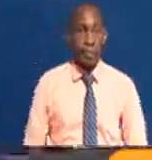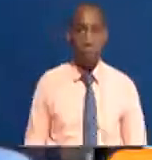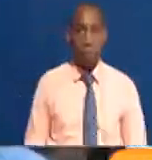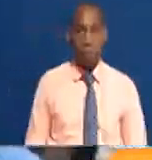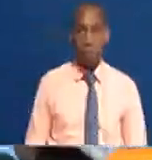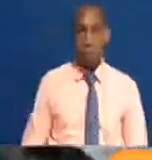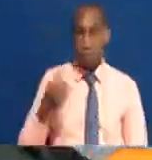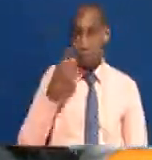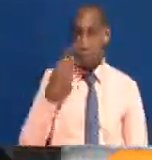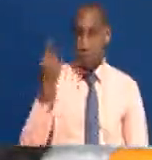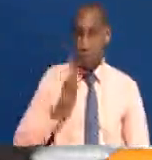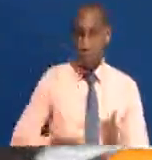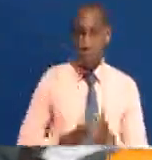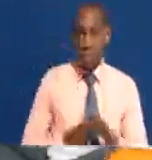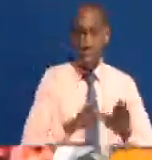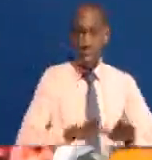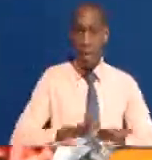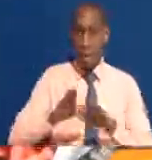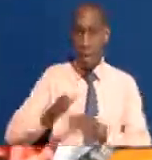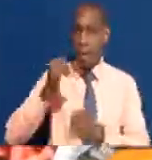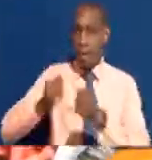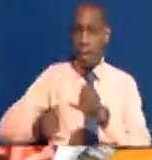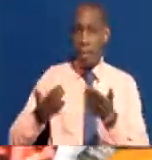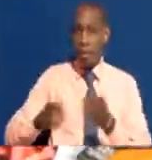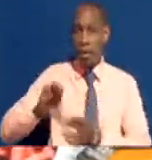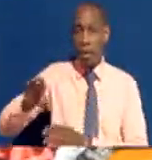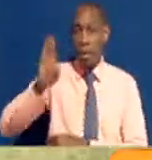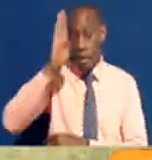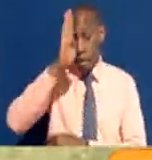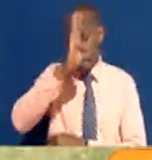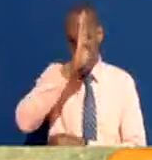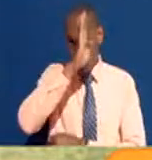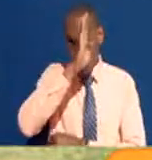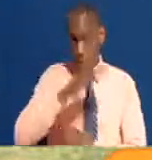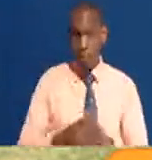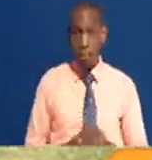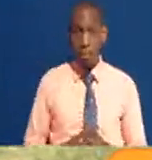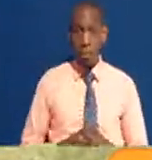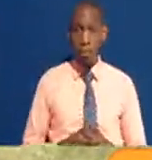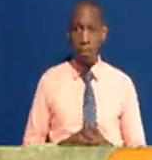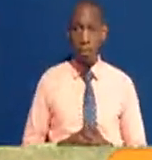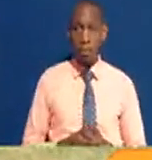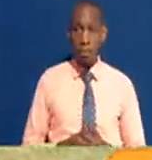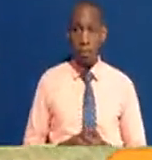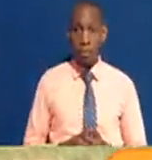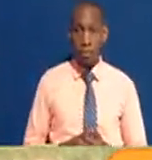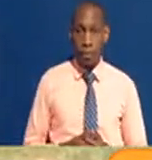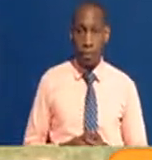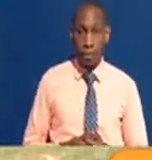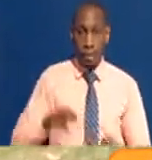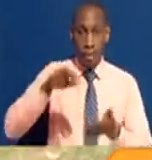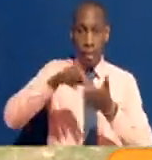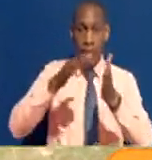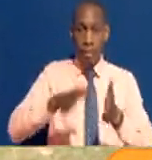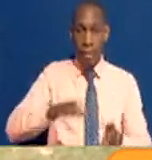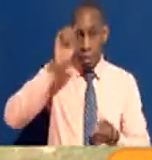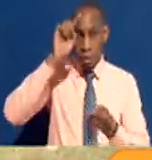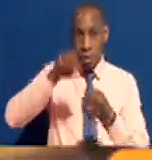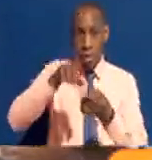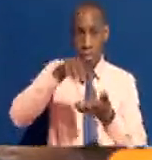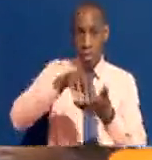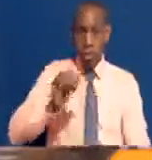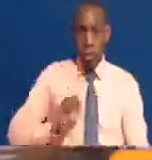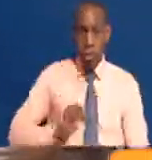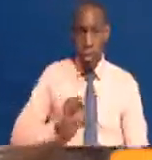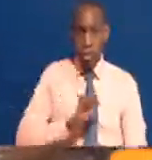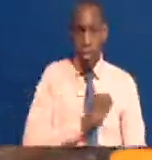Ni kampeni za lala salama katika kaunti ya Bungoma. Anyalana mweza anyala. Wagombea kiti cha useneta wakiwa